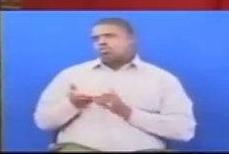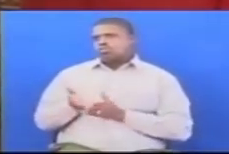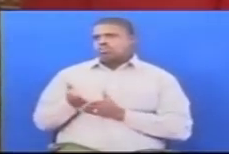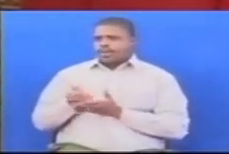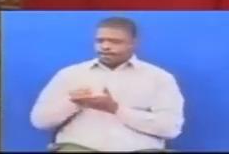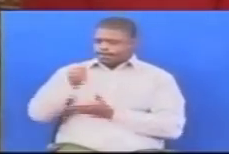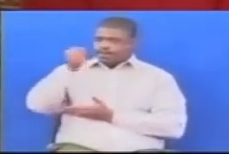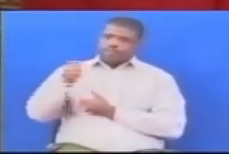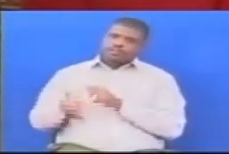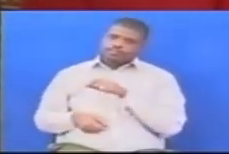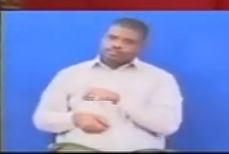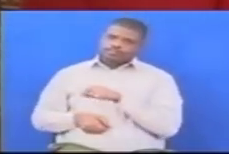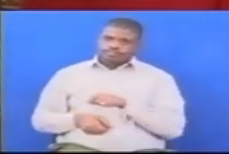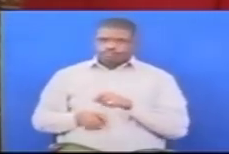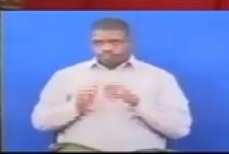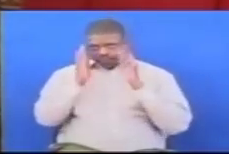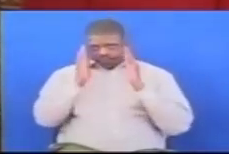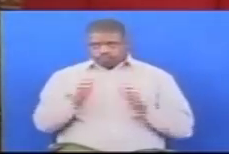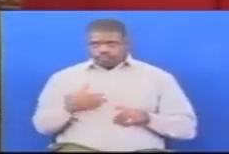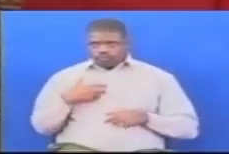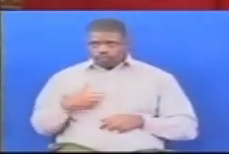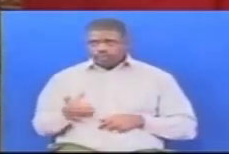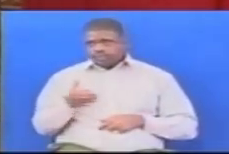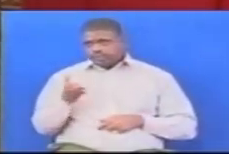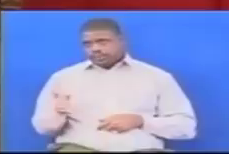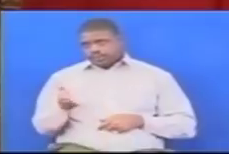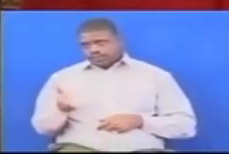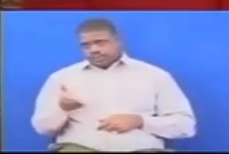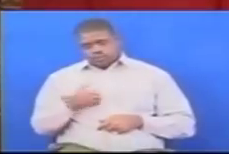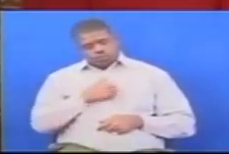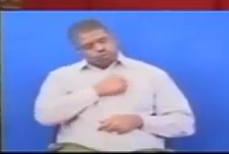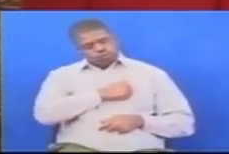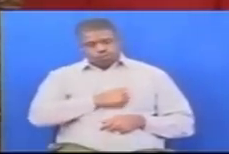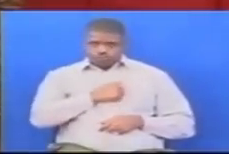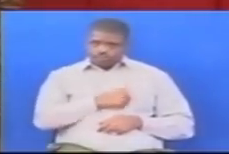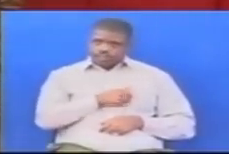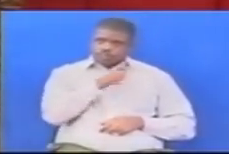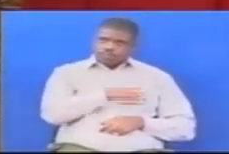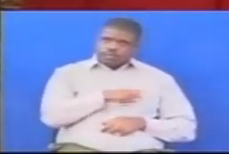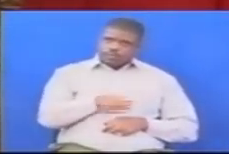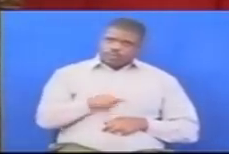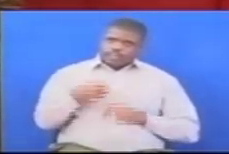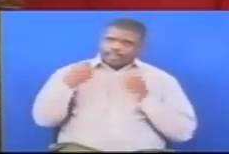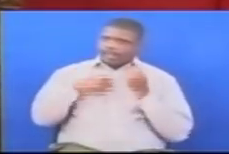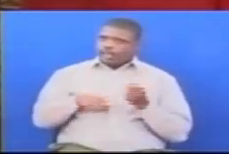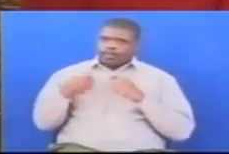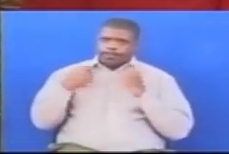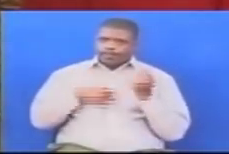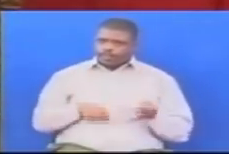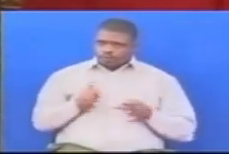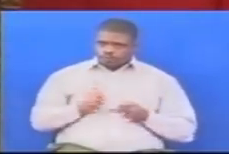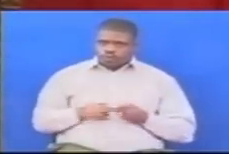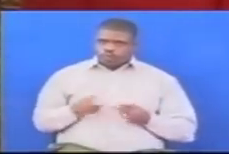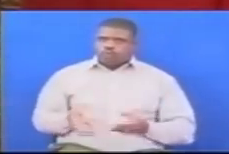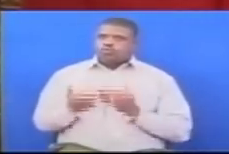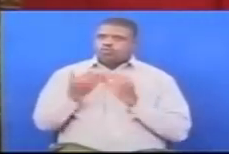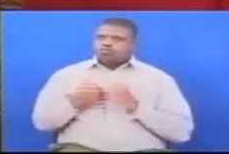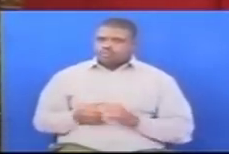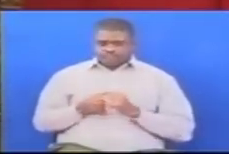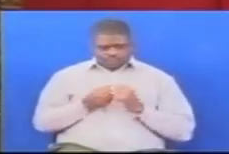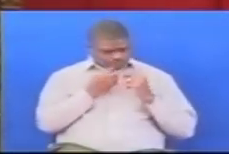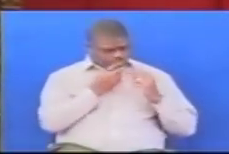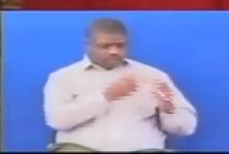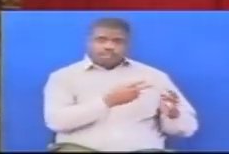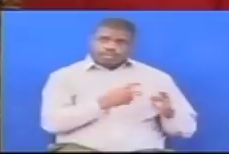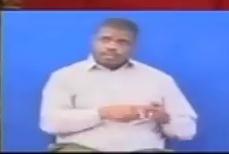hii mheshimiwa waziri, tunaomba utuhurumie watu wa Kilombero ya kwamba uweze kuangalia, kwa